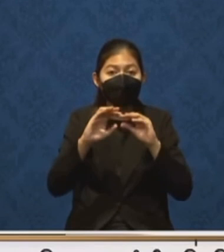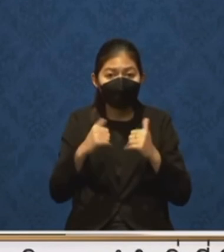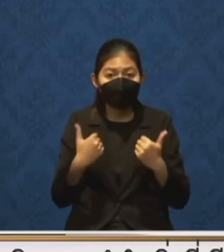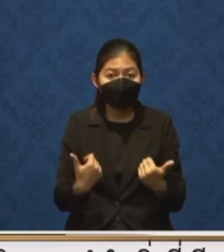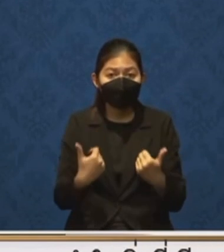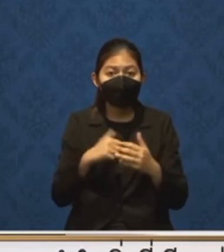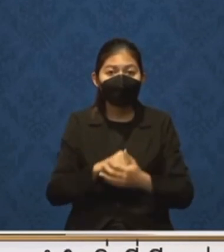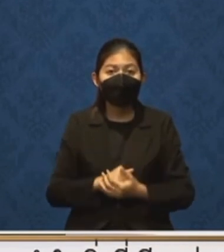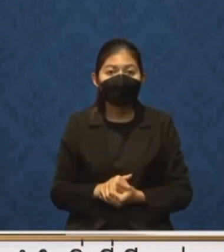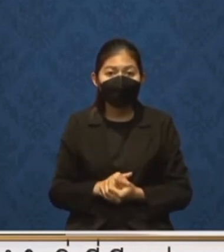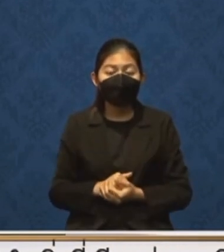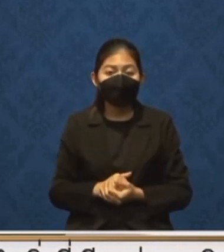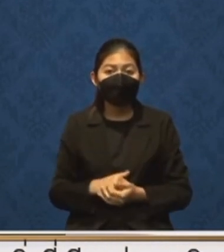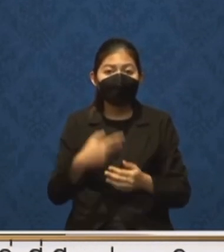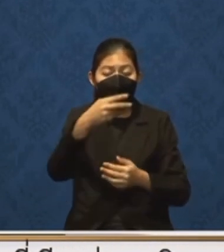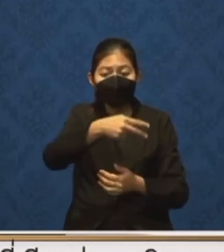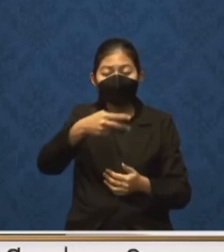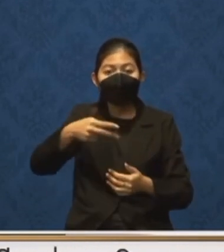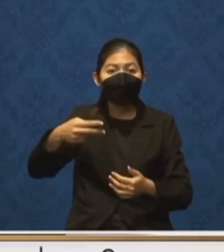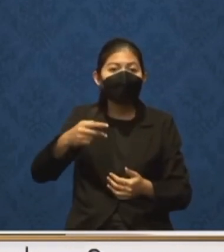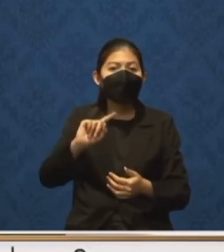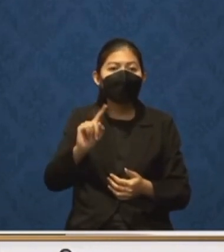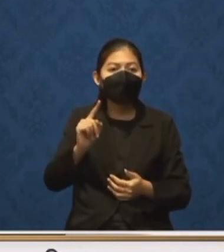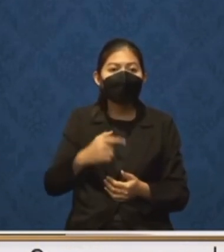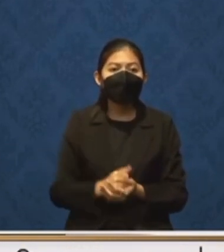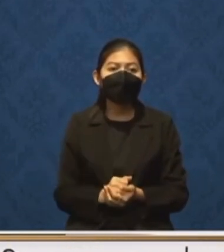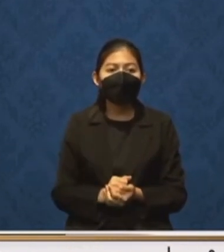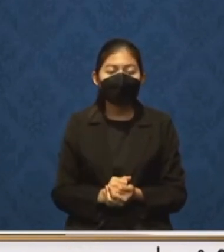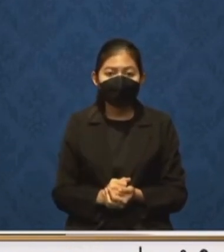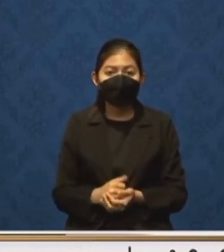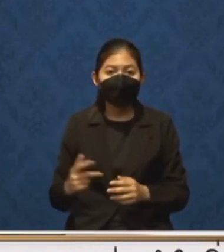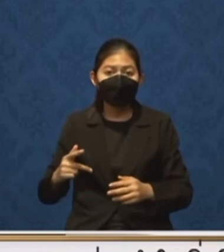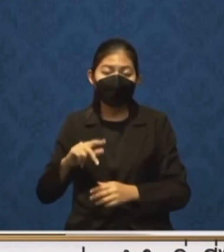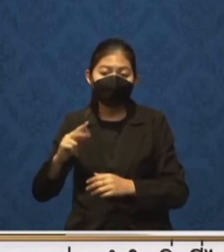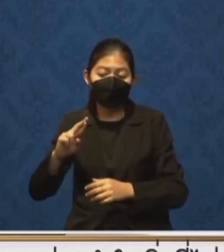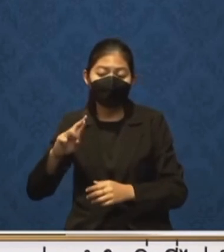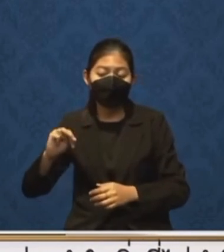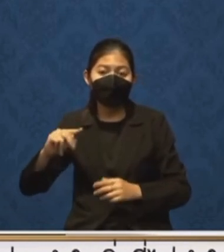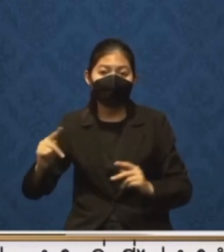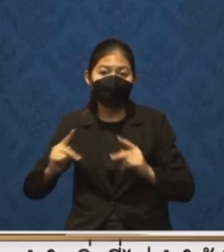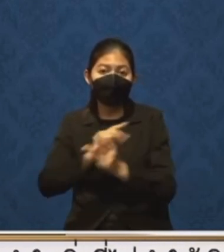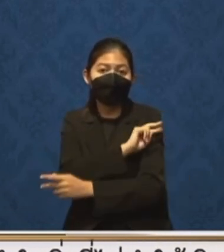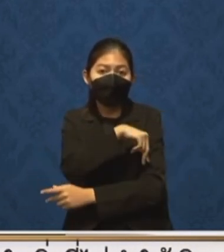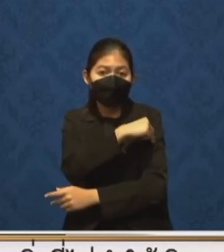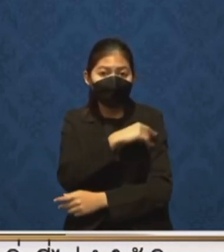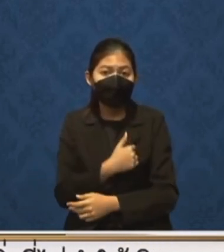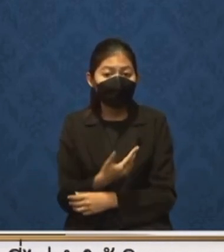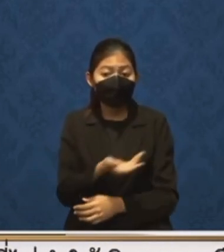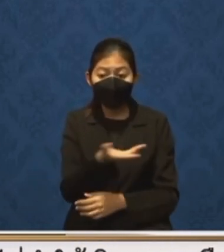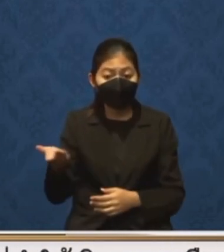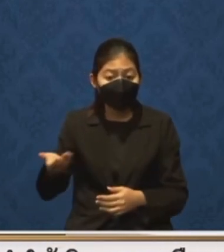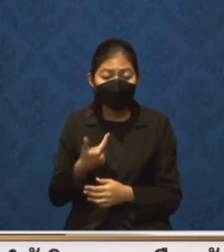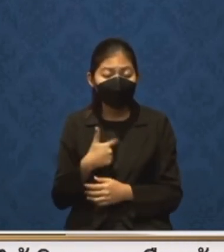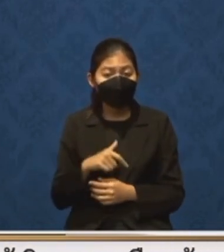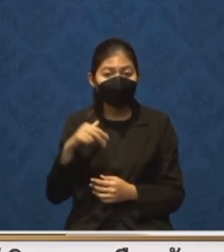ค่ะที่มีข้อความโดยท่านรัฐมนตรีว่าการกระส่วงสันสุขได้กลาวว่าเราสามารถพี